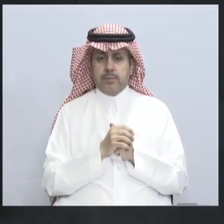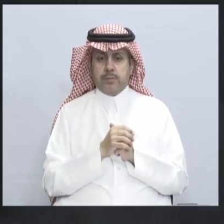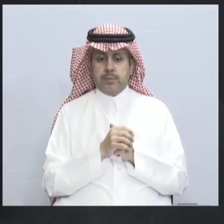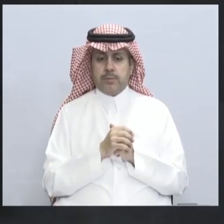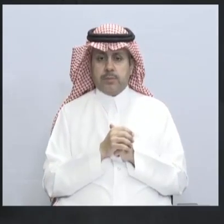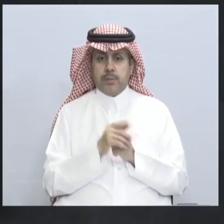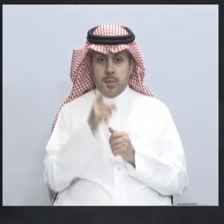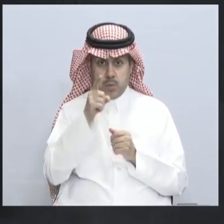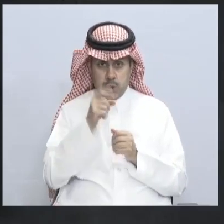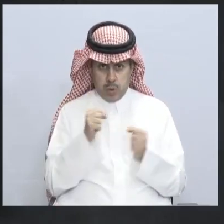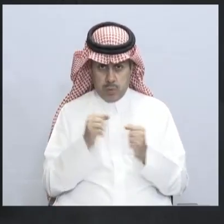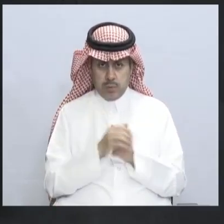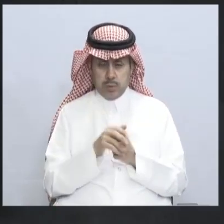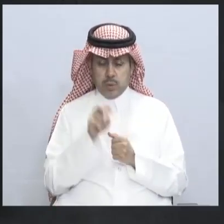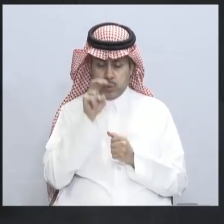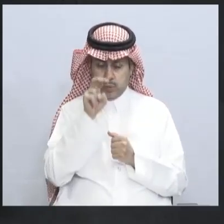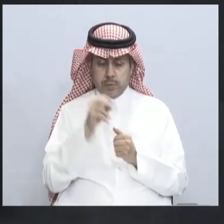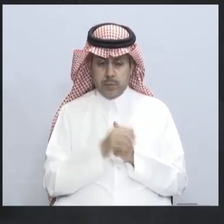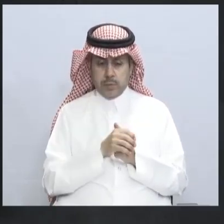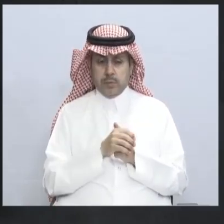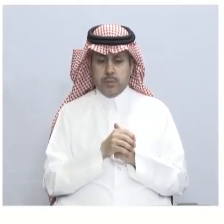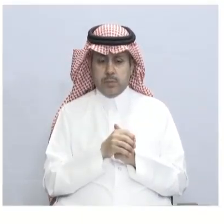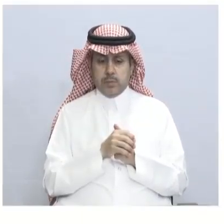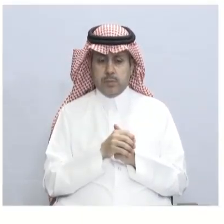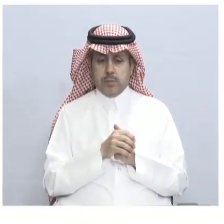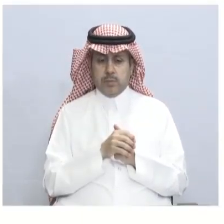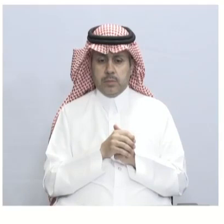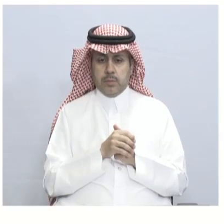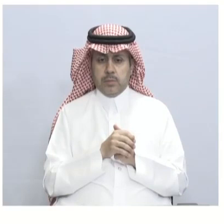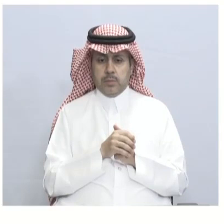هل انتم مستعدون هيا بنا